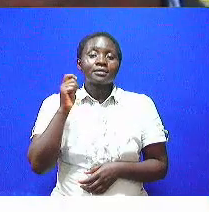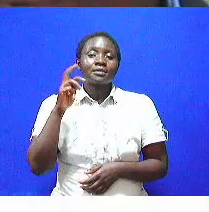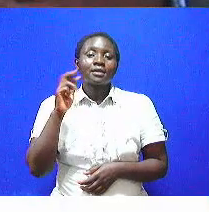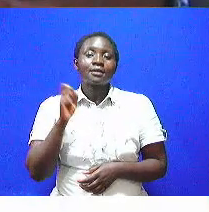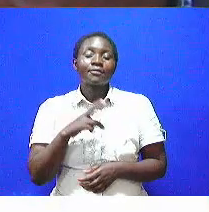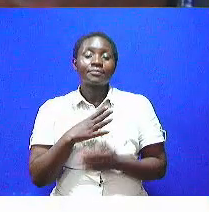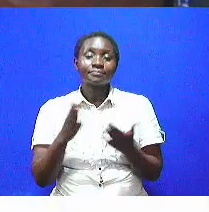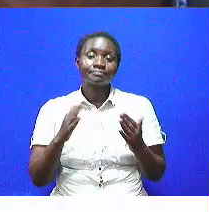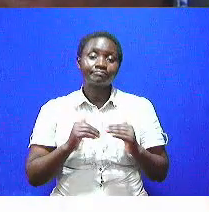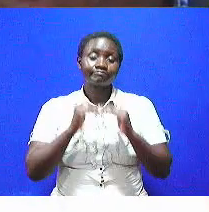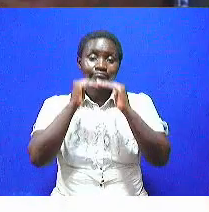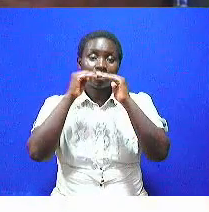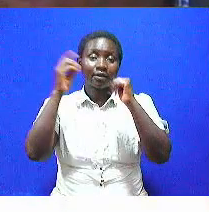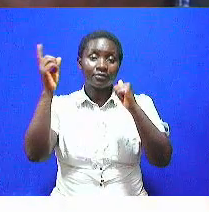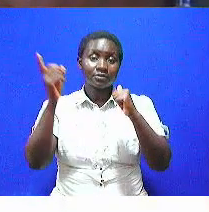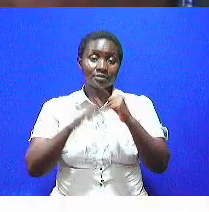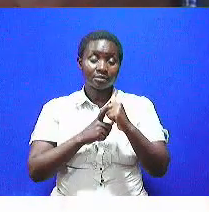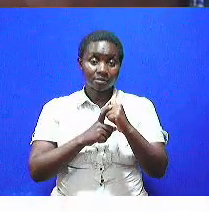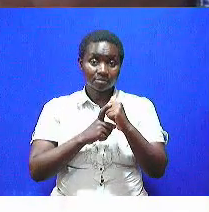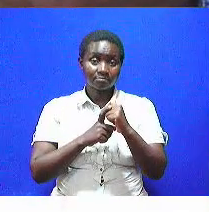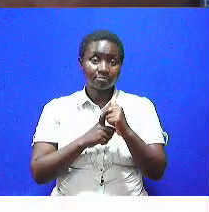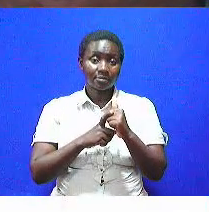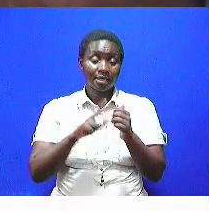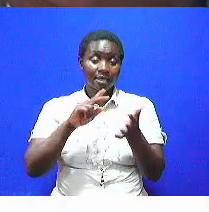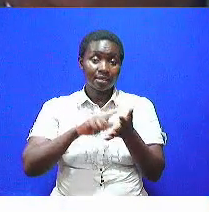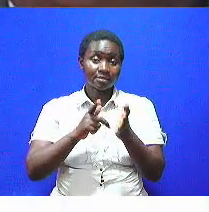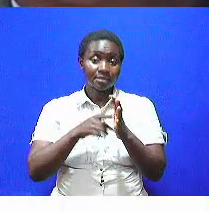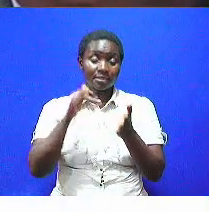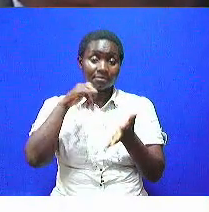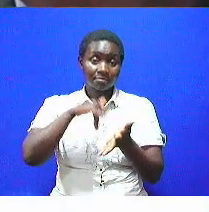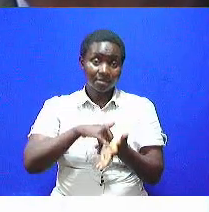fledged level 6 igo it means